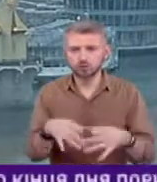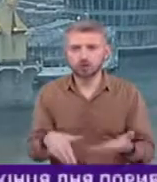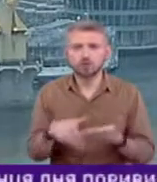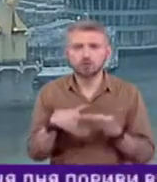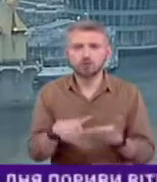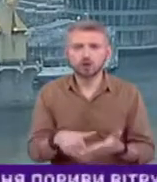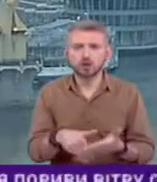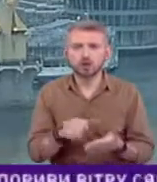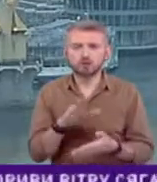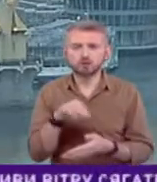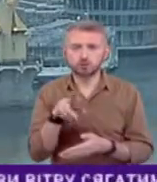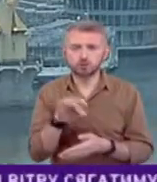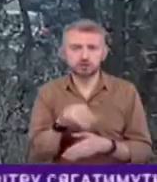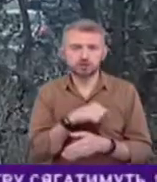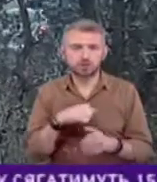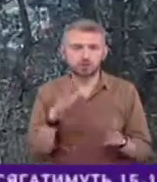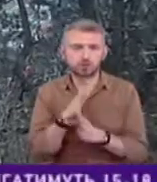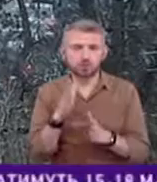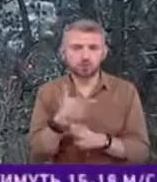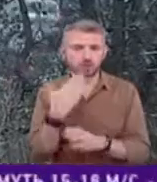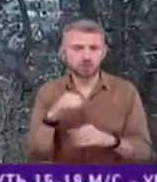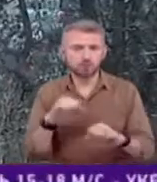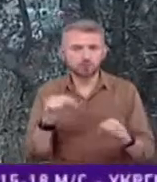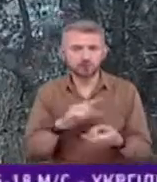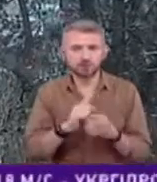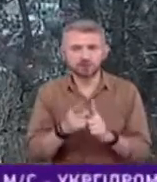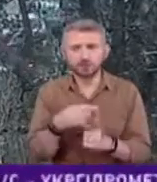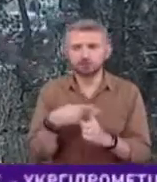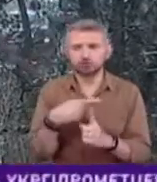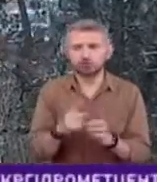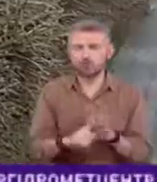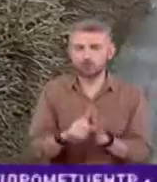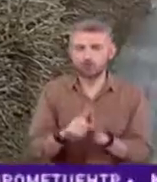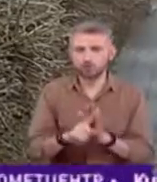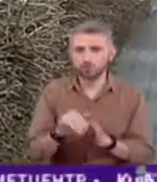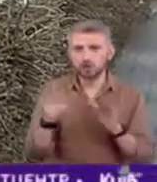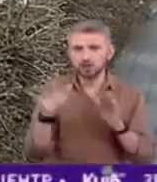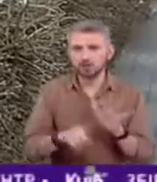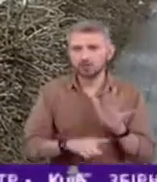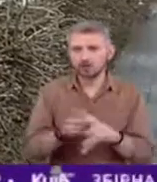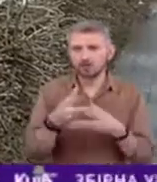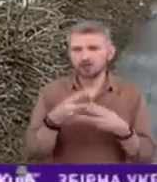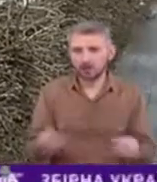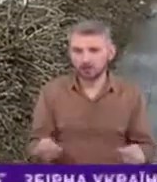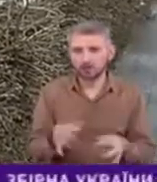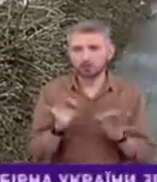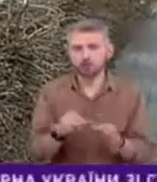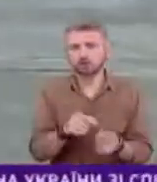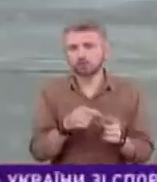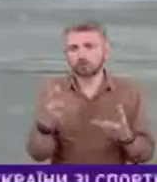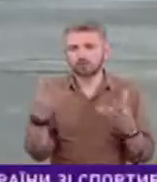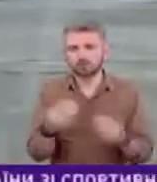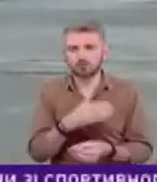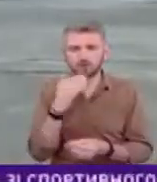Допомогла автодорівцям і сама погода. Легкий морозець змінився плюсовою температурою і сніг почав танути. Хоча впродовж дня